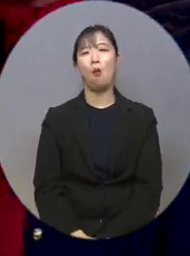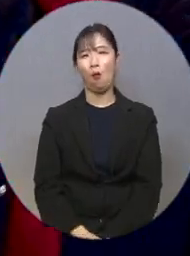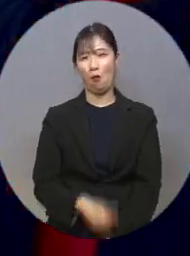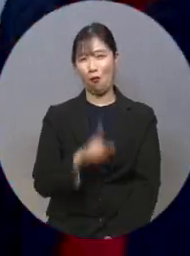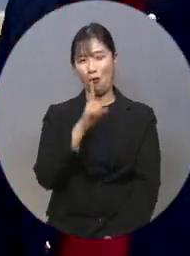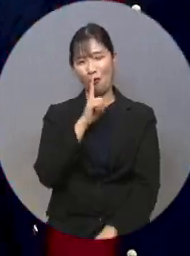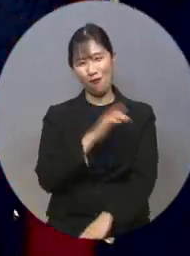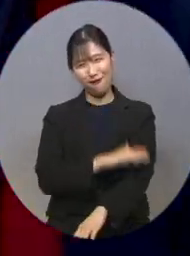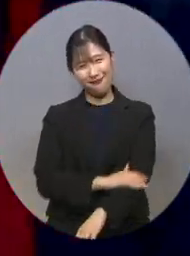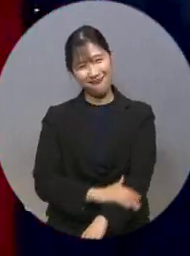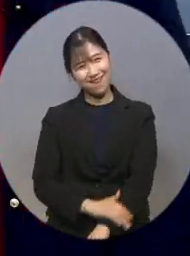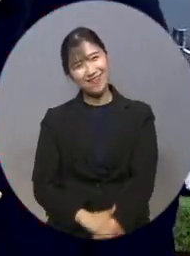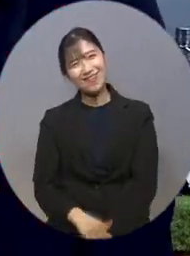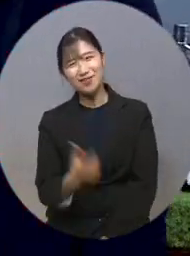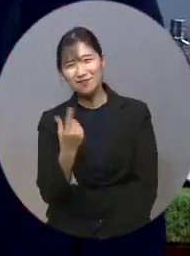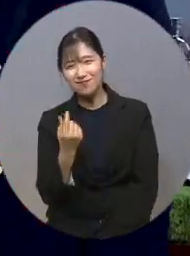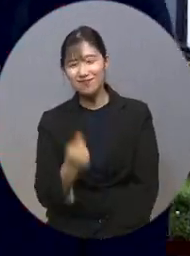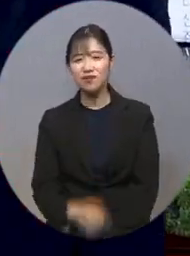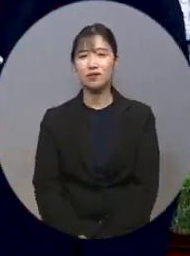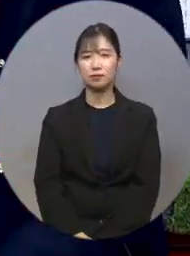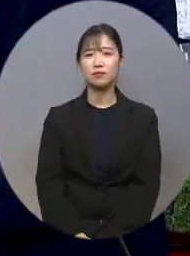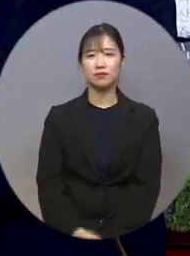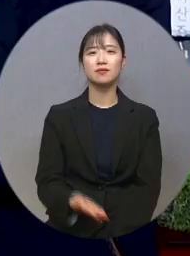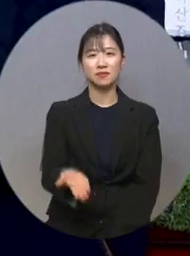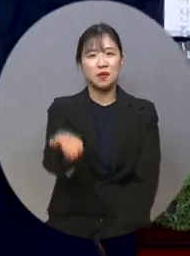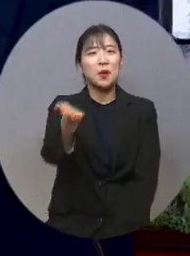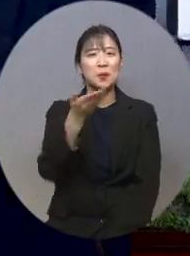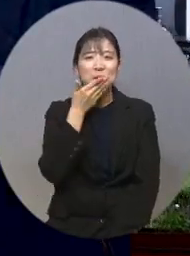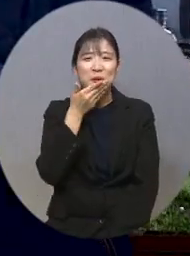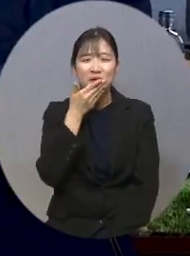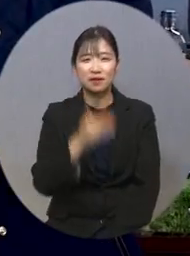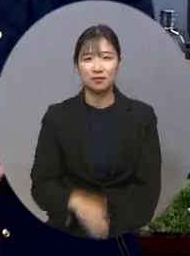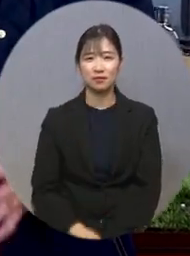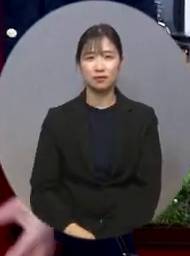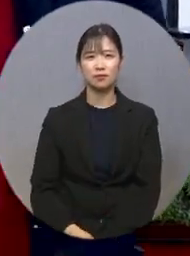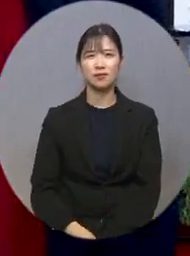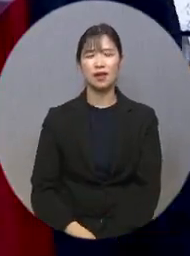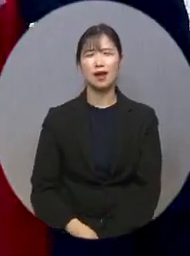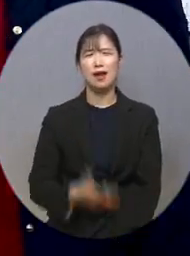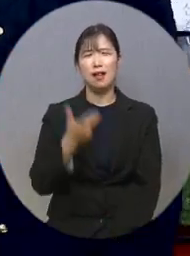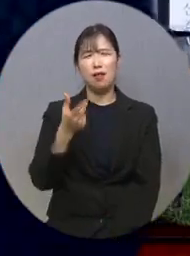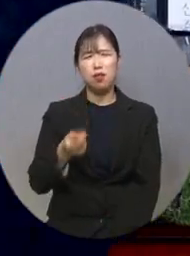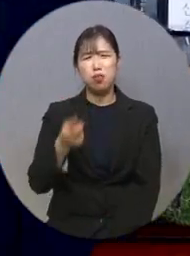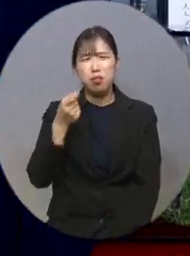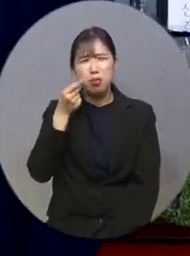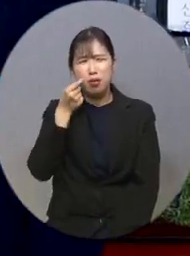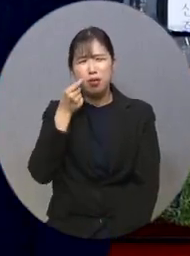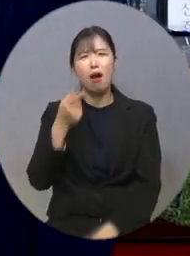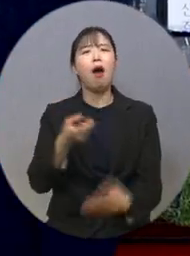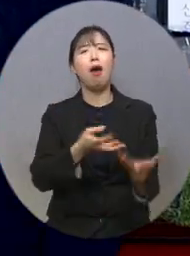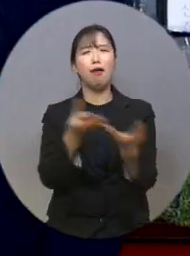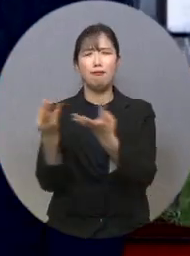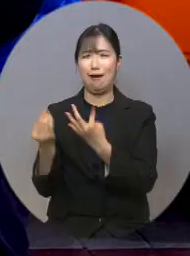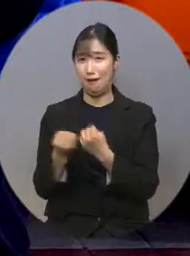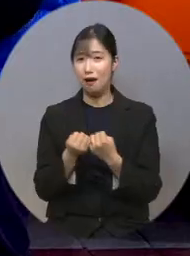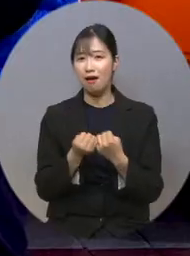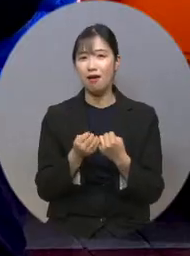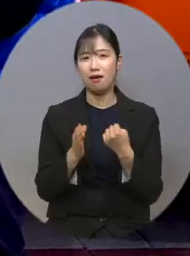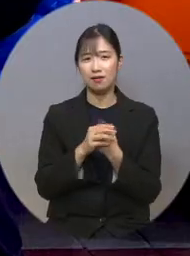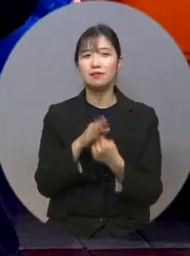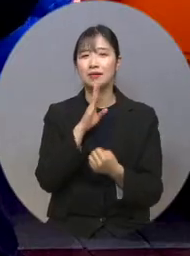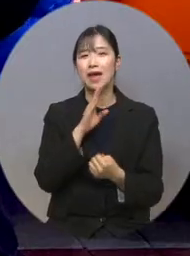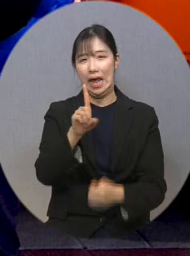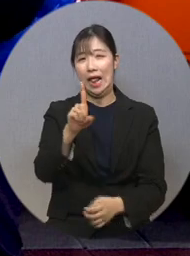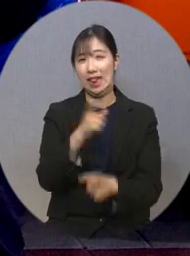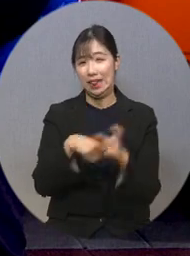순풍순풍. 해염력 좋다. 순풍순풍. 누나 드세요 이거. 아 네. 근데 사실 이 변비 때문에 고생하는 분들이 은근히 많아요. 네. 네. 하나 더.